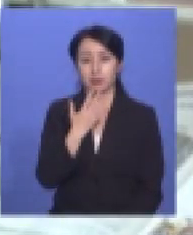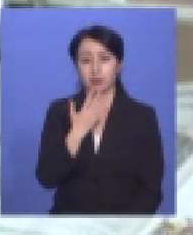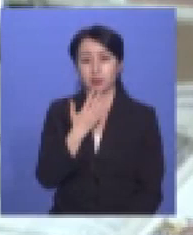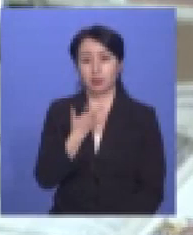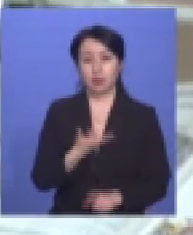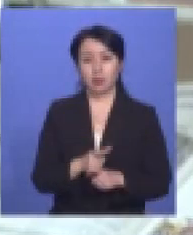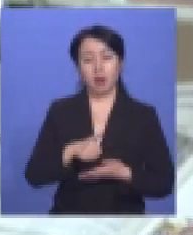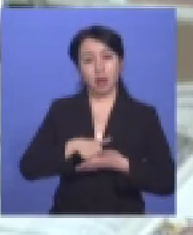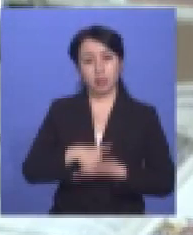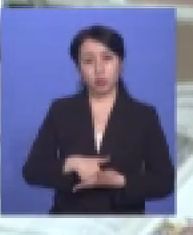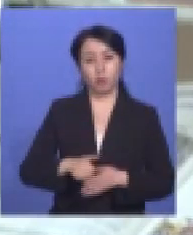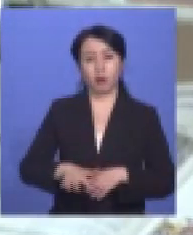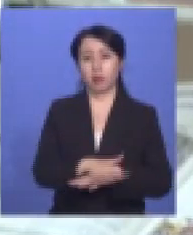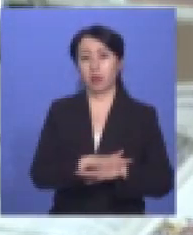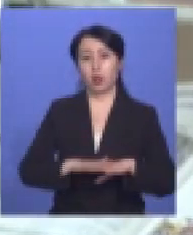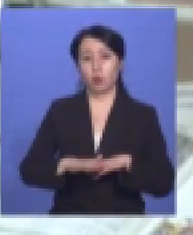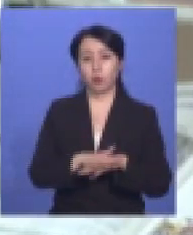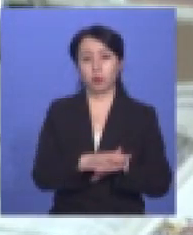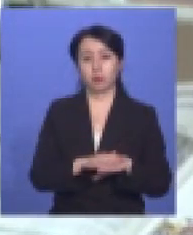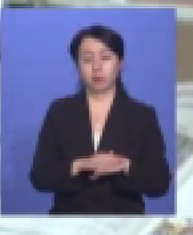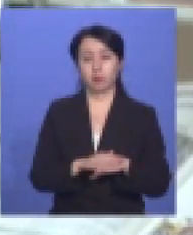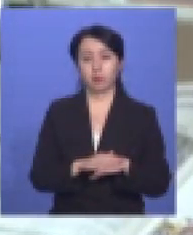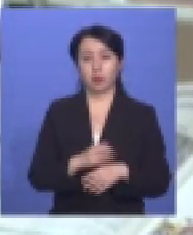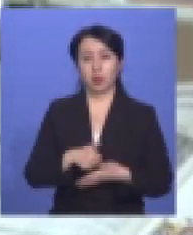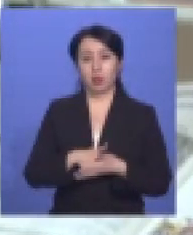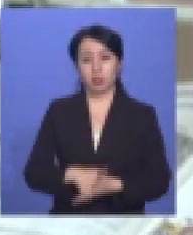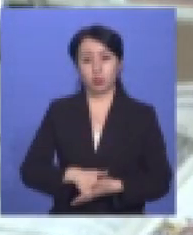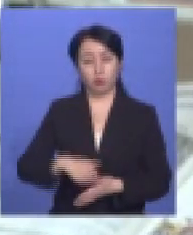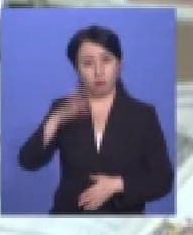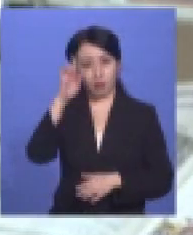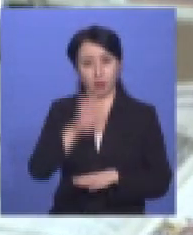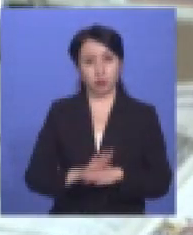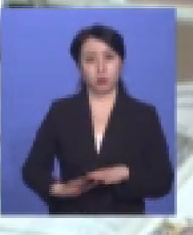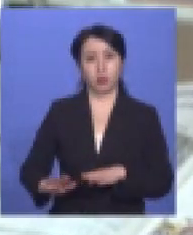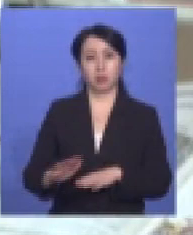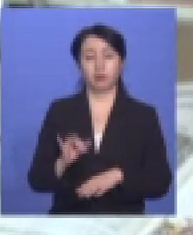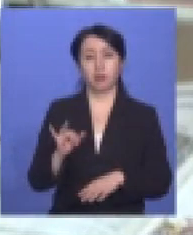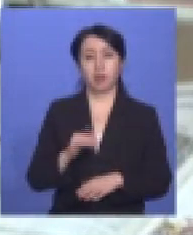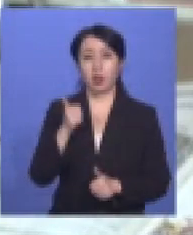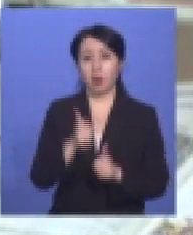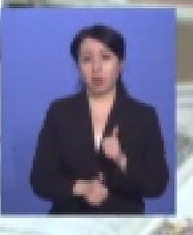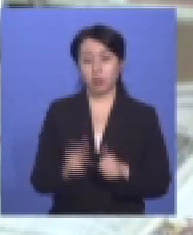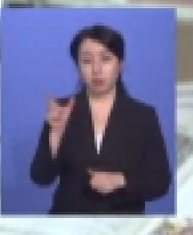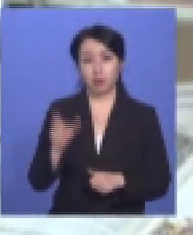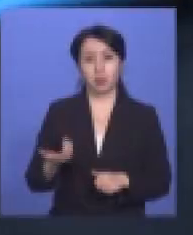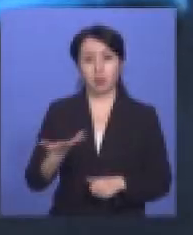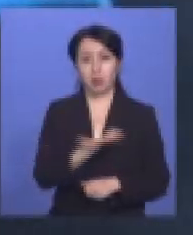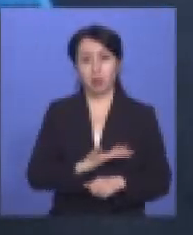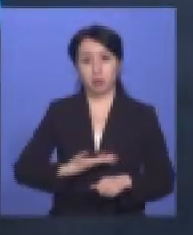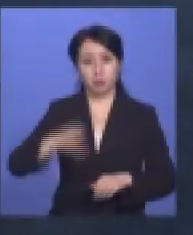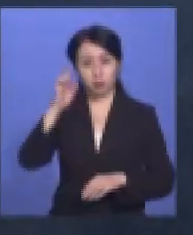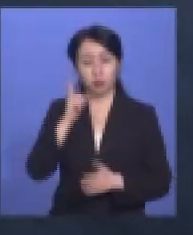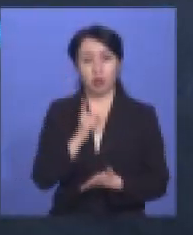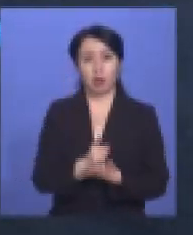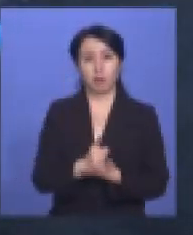Язык – это основа народа, основа государства, и каждый гражданин нашего государства